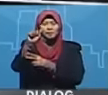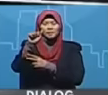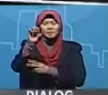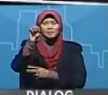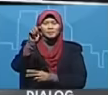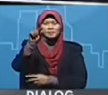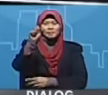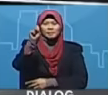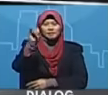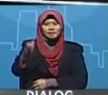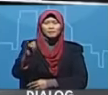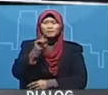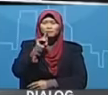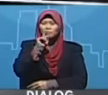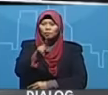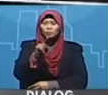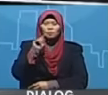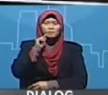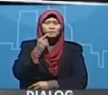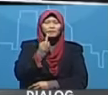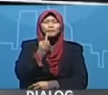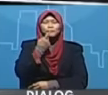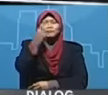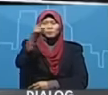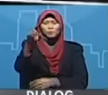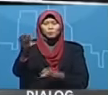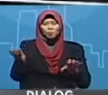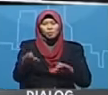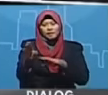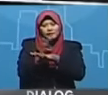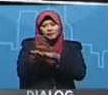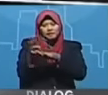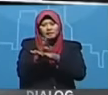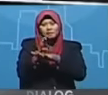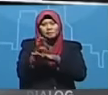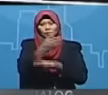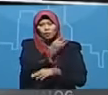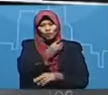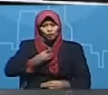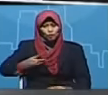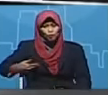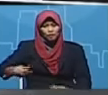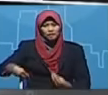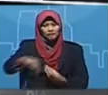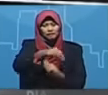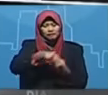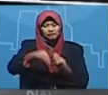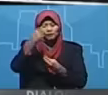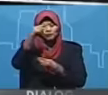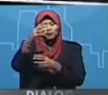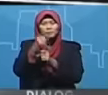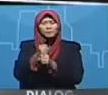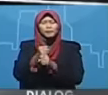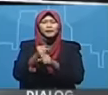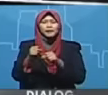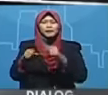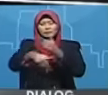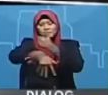agensi-agensi yang betul-betul ingin melaksanakan perniagaannya umrah ni untuk mendapatkan sub